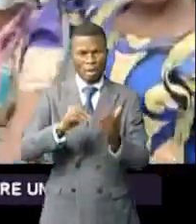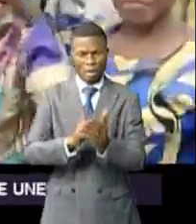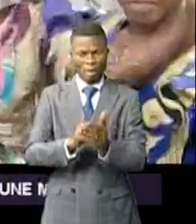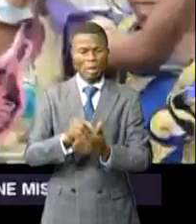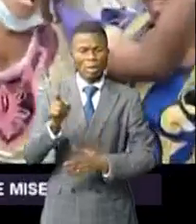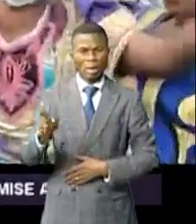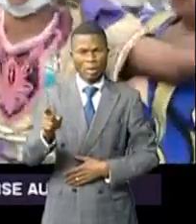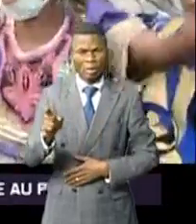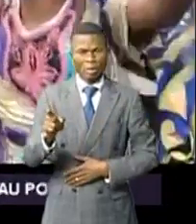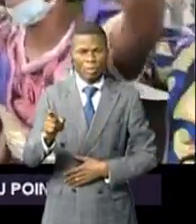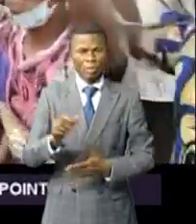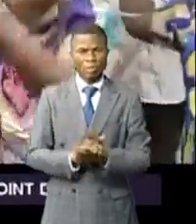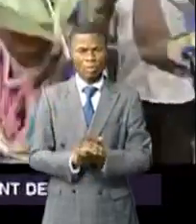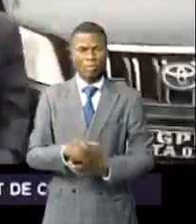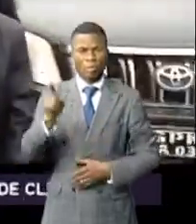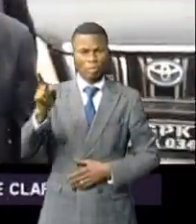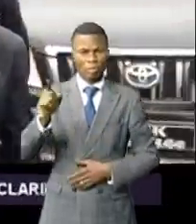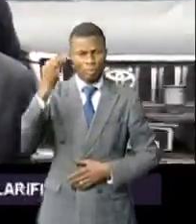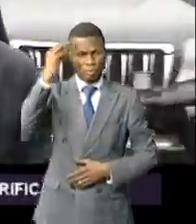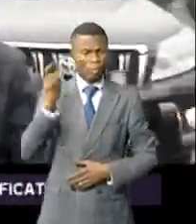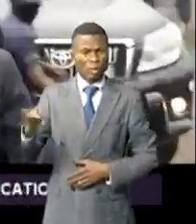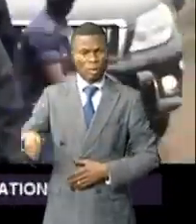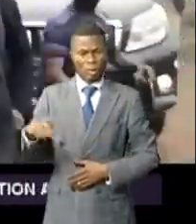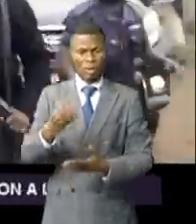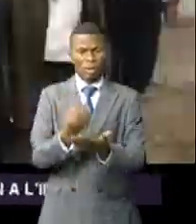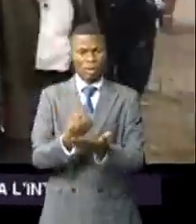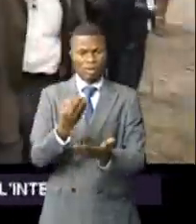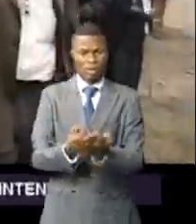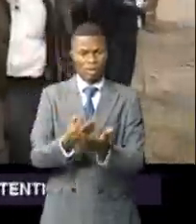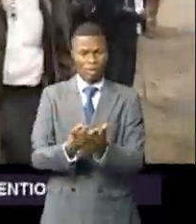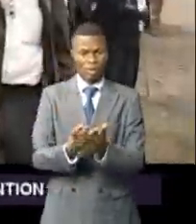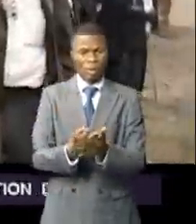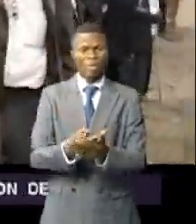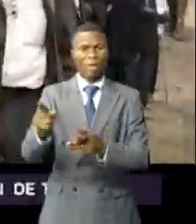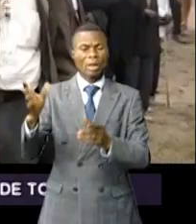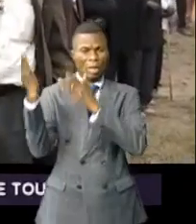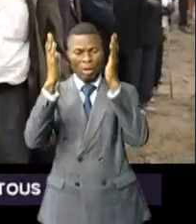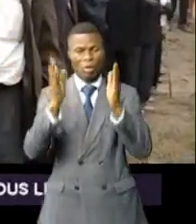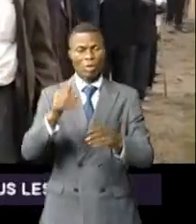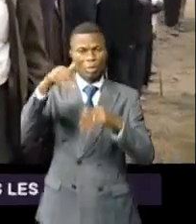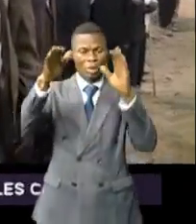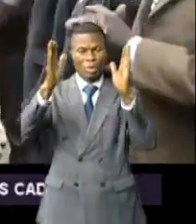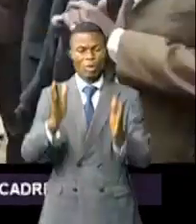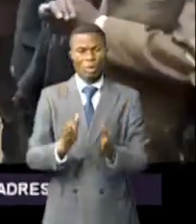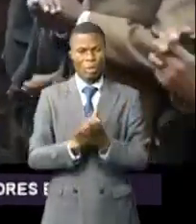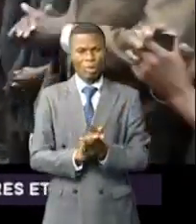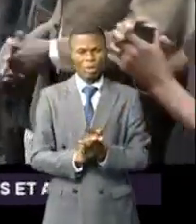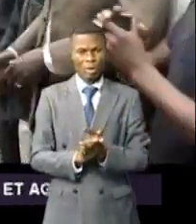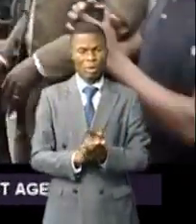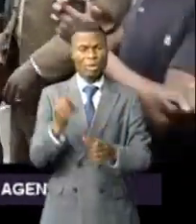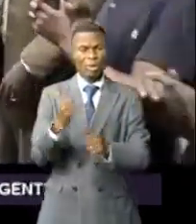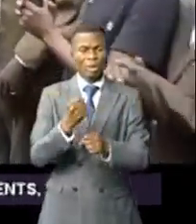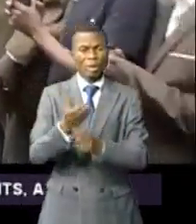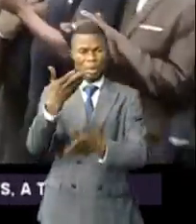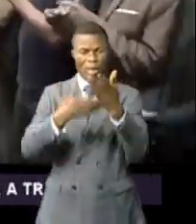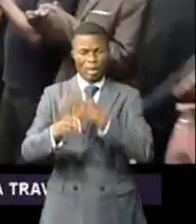Kafuba, Hubert Ngulandjoko, ministre provincial de Finances, Civisme fiscal et Commerce extérieur, faisant fonction du